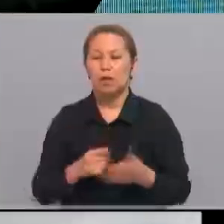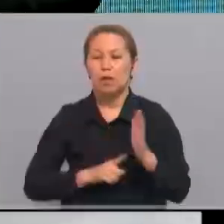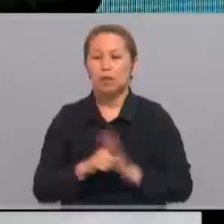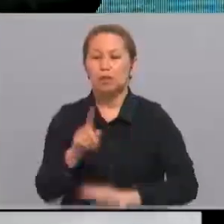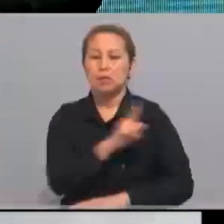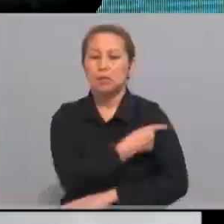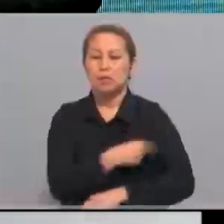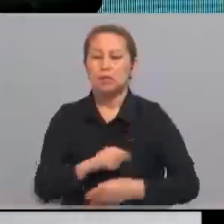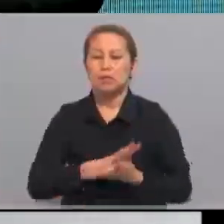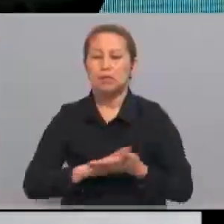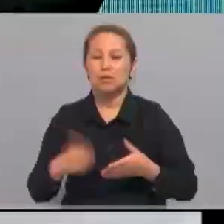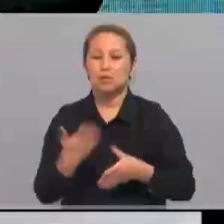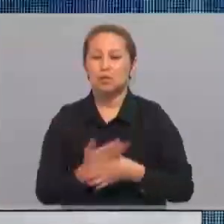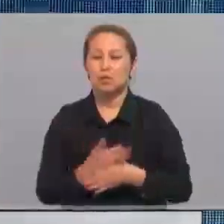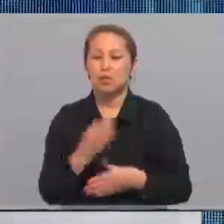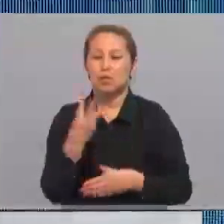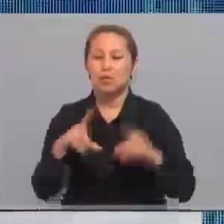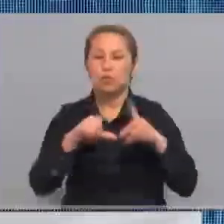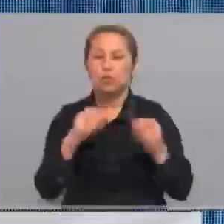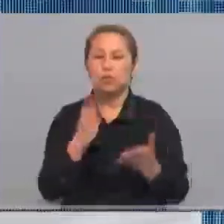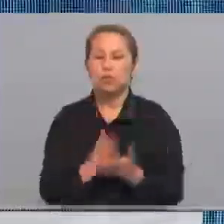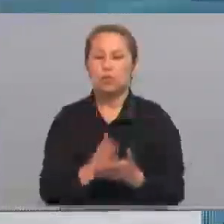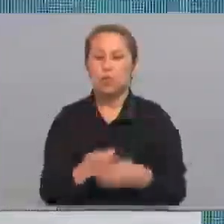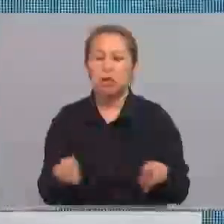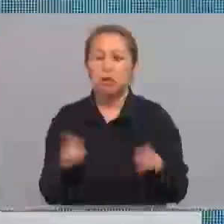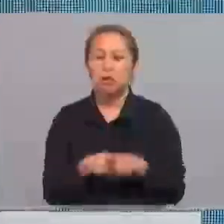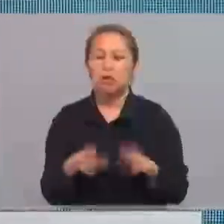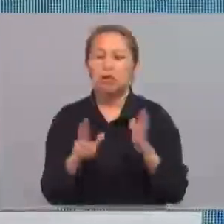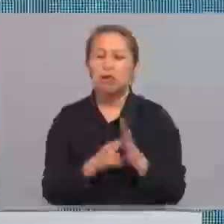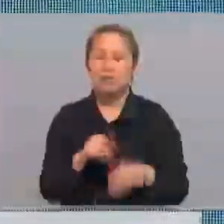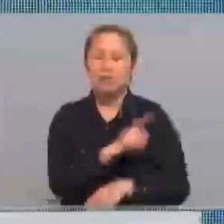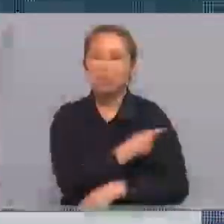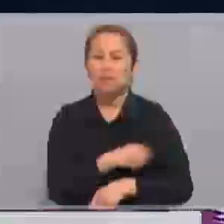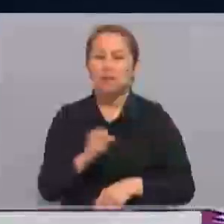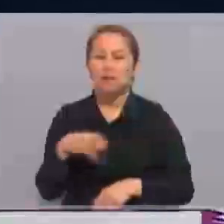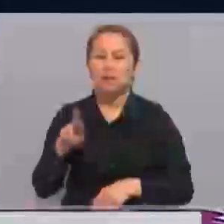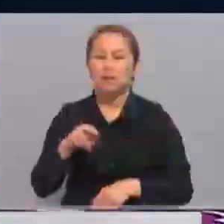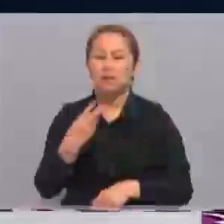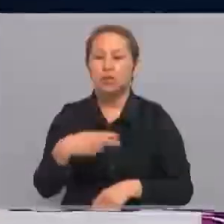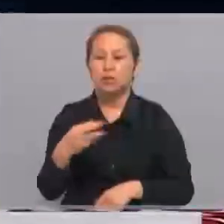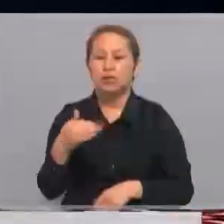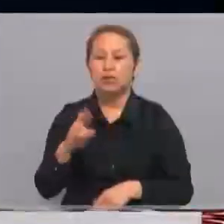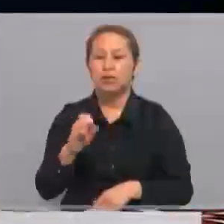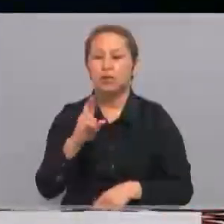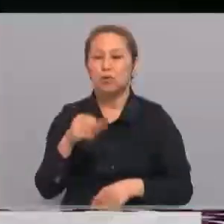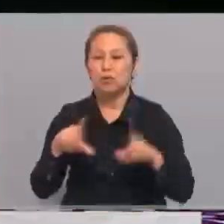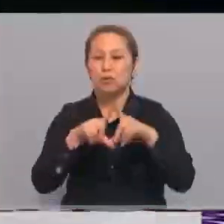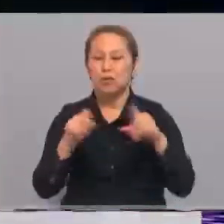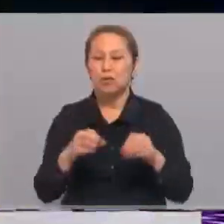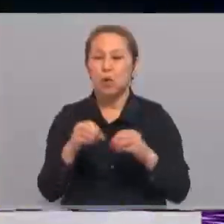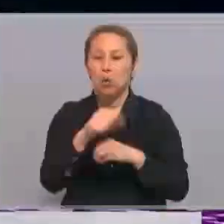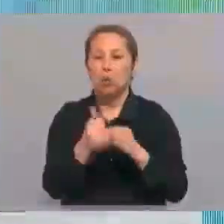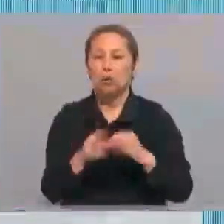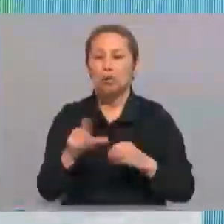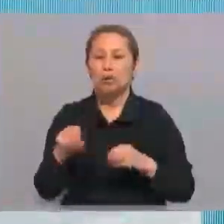бастапқы медициналық санитарлық көмек көрсететін 3 мекеме бар. Сонымен қатар 8 дәрігерлік амбулатория, 22 фельдшерлік акушерлік бекет,